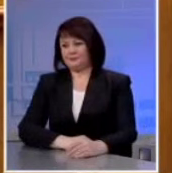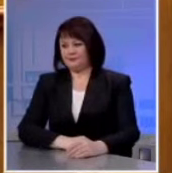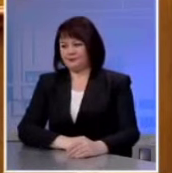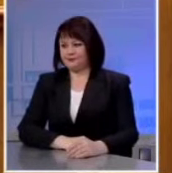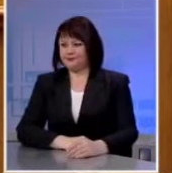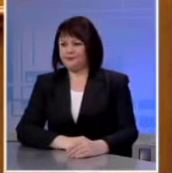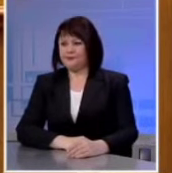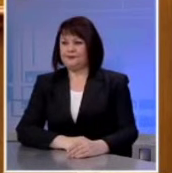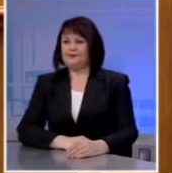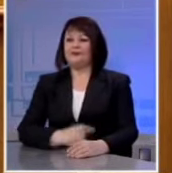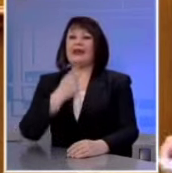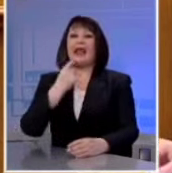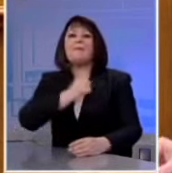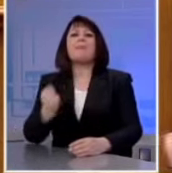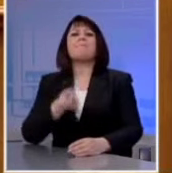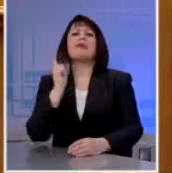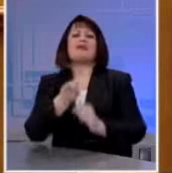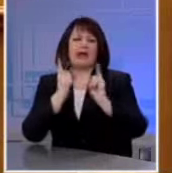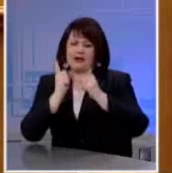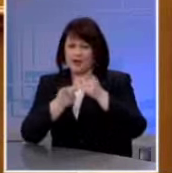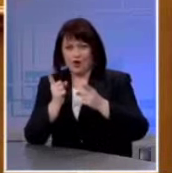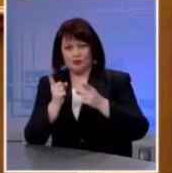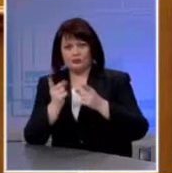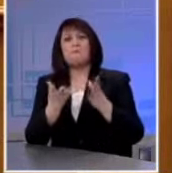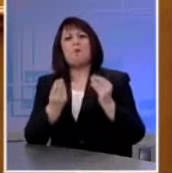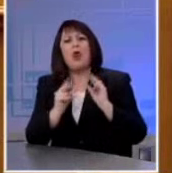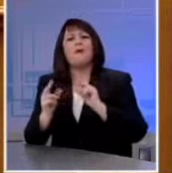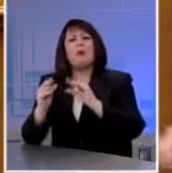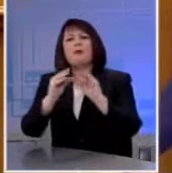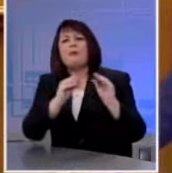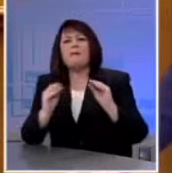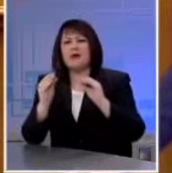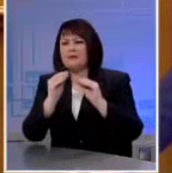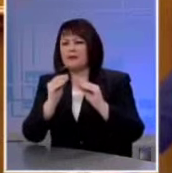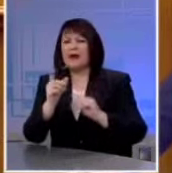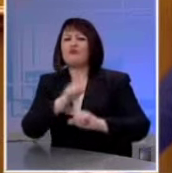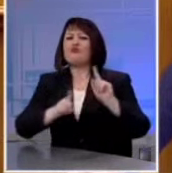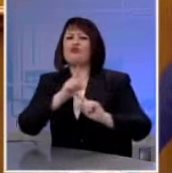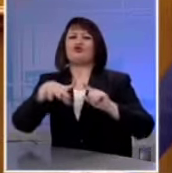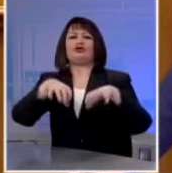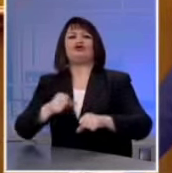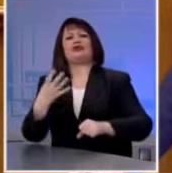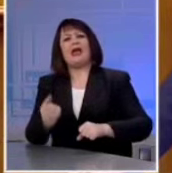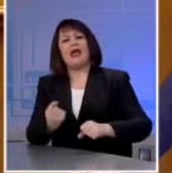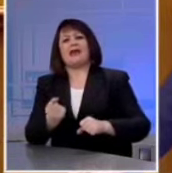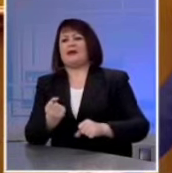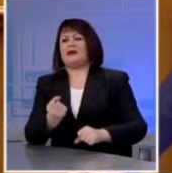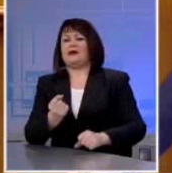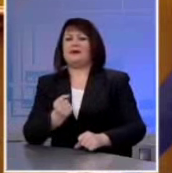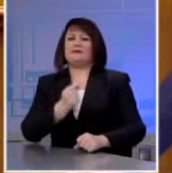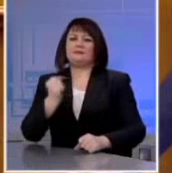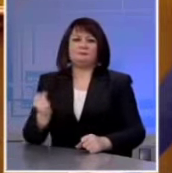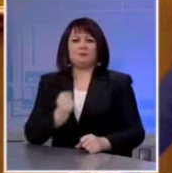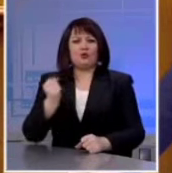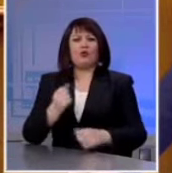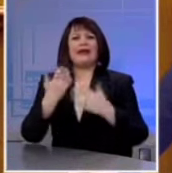Και μιας και μιλάμε όμως για πειθαρχικά και επειδή πολλής λόγος έχει γίνει για την πειθαρχική εξουσία που αποδόθηκε στους προέδρους